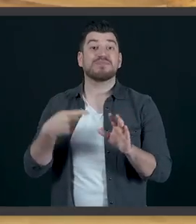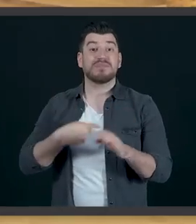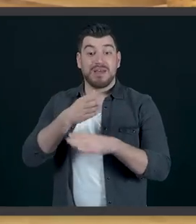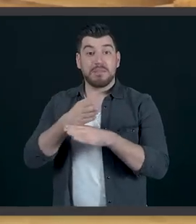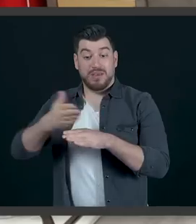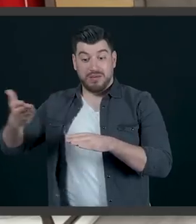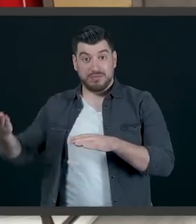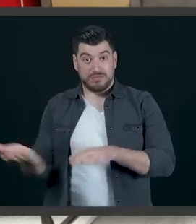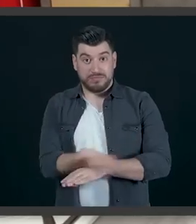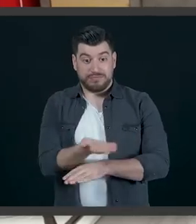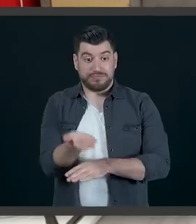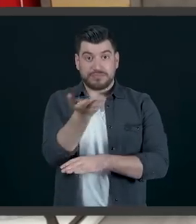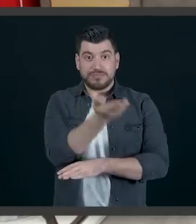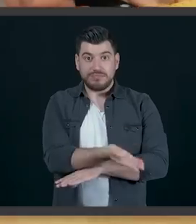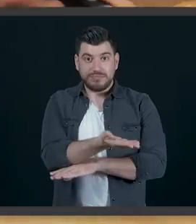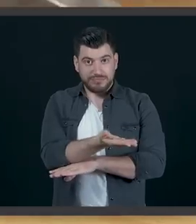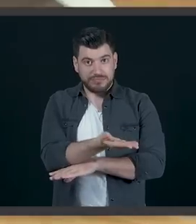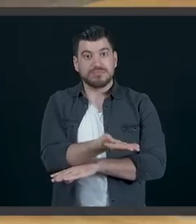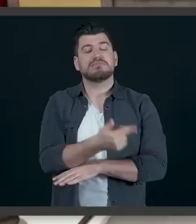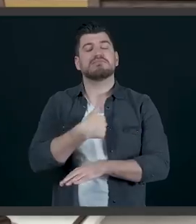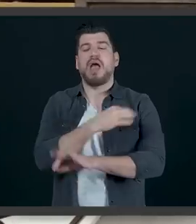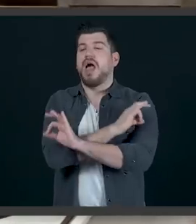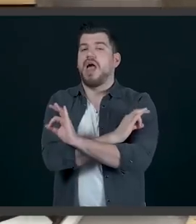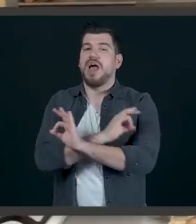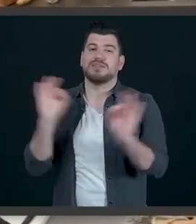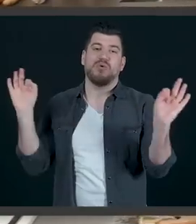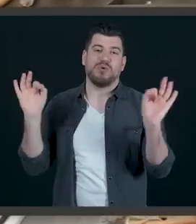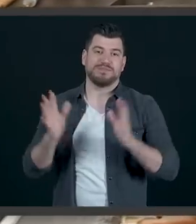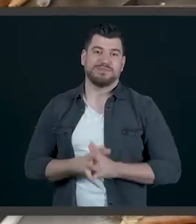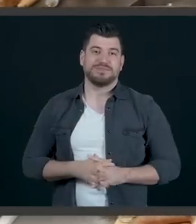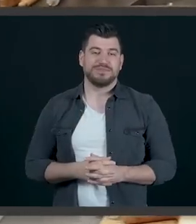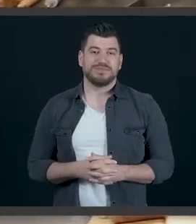τη μαχαιρούμπα, βγάζω το εργαλείο και